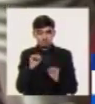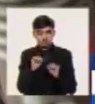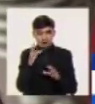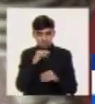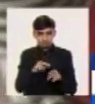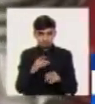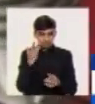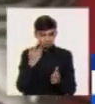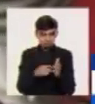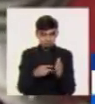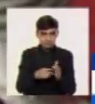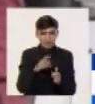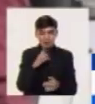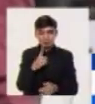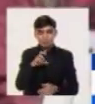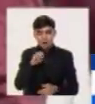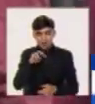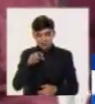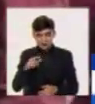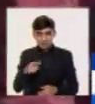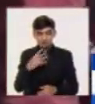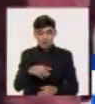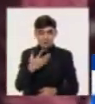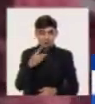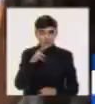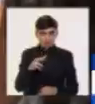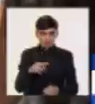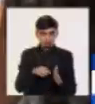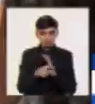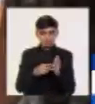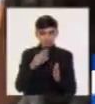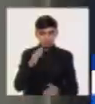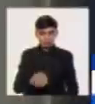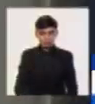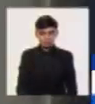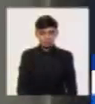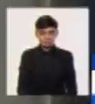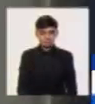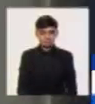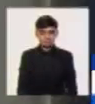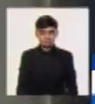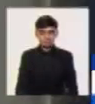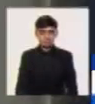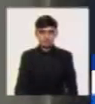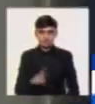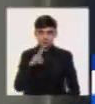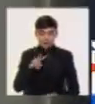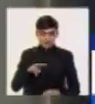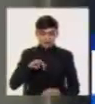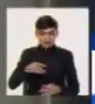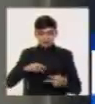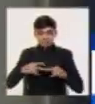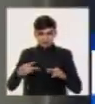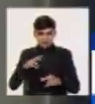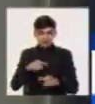Сондықтан қаралтын құнының бір баррелі 45 долларға шақталу мүмкін екенін алға тартады. Доллардың теңгеге шаққандағы